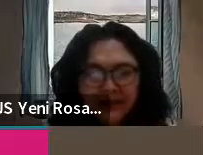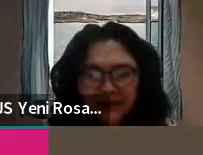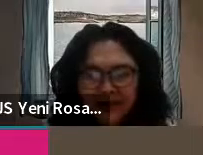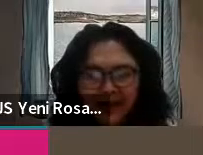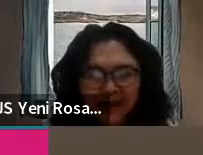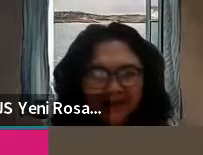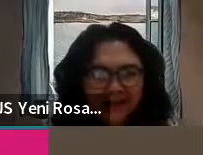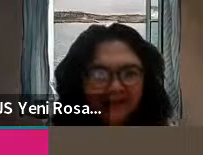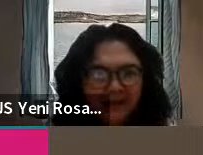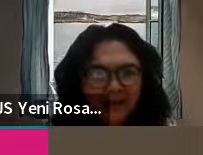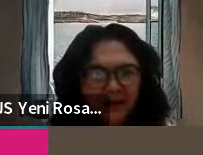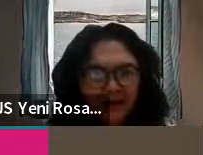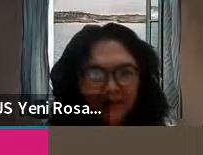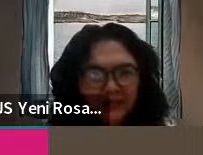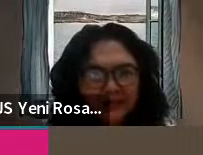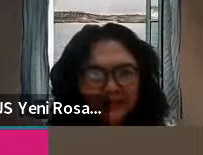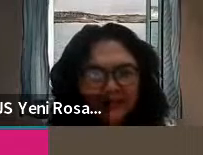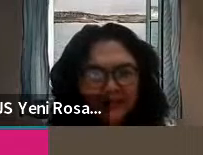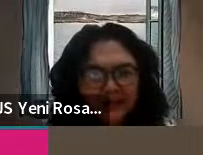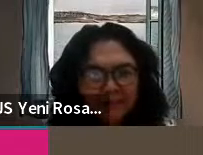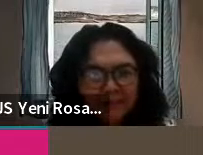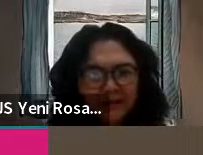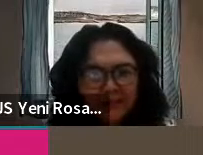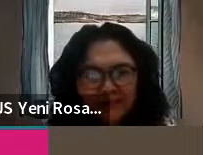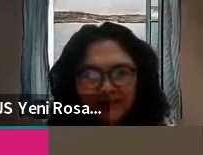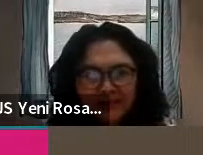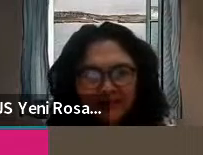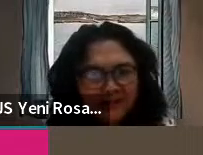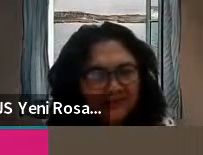jumlahnya banyak ya. Kalau di